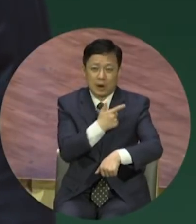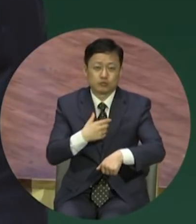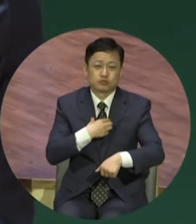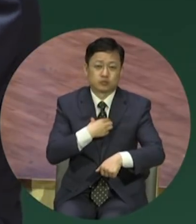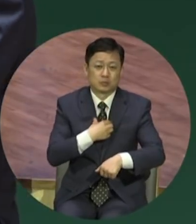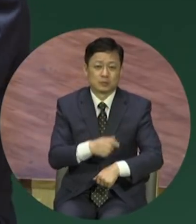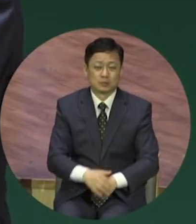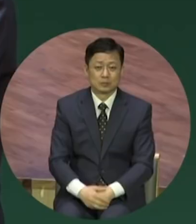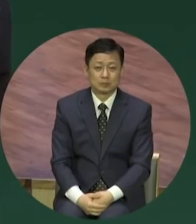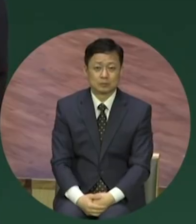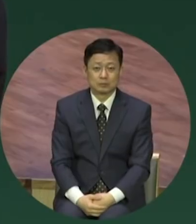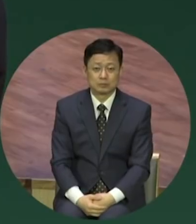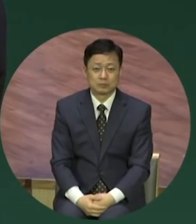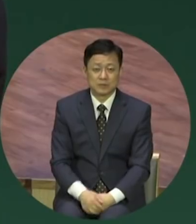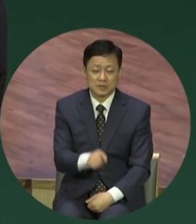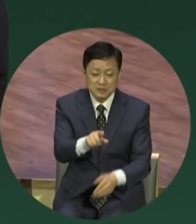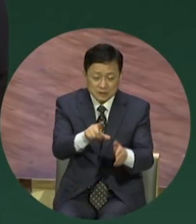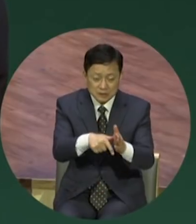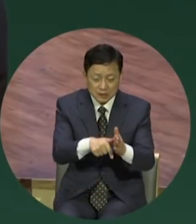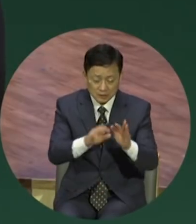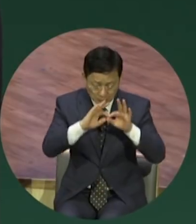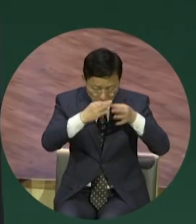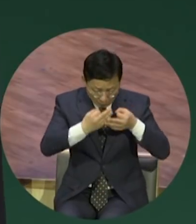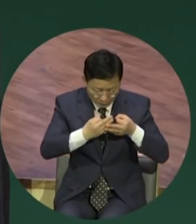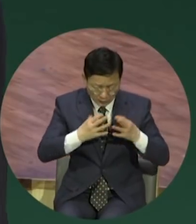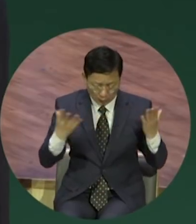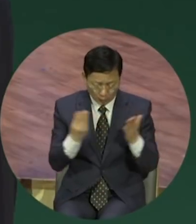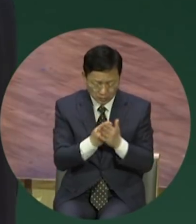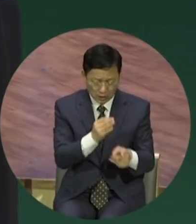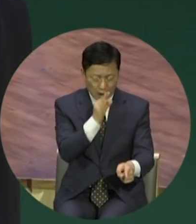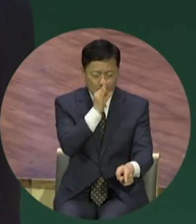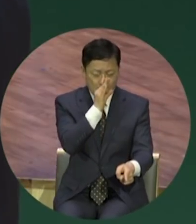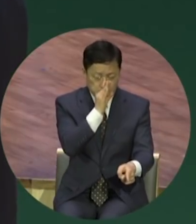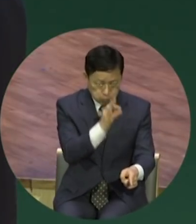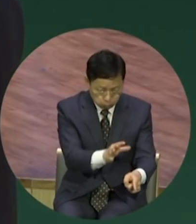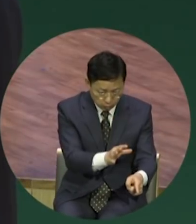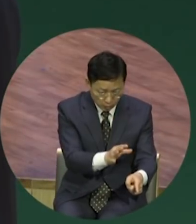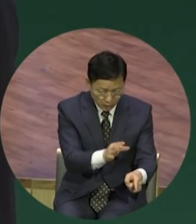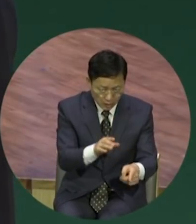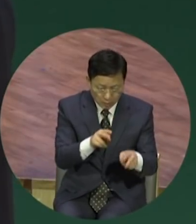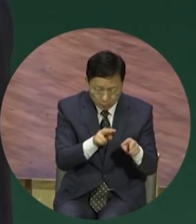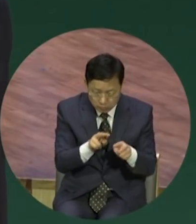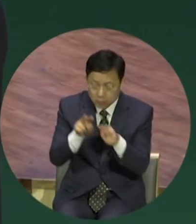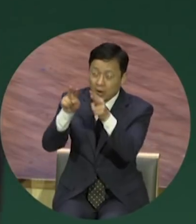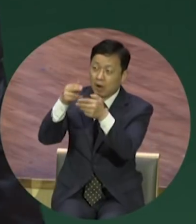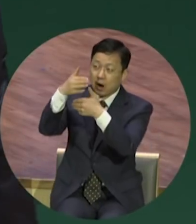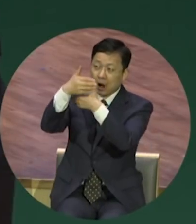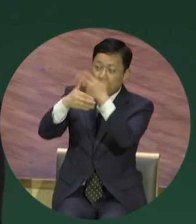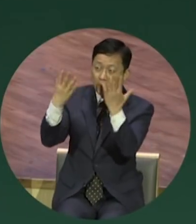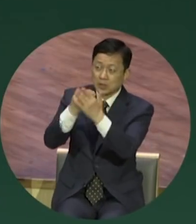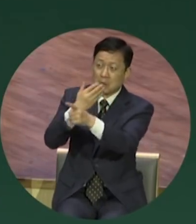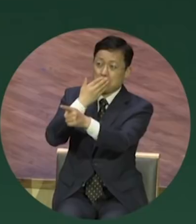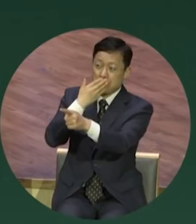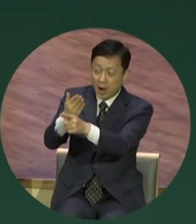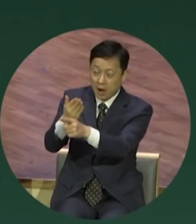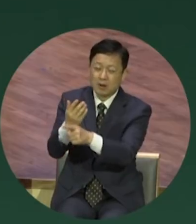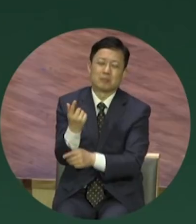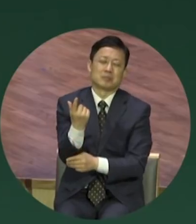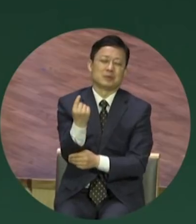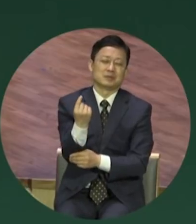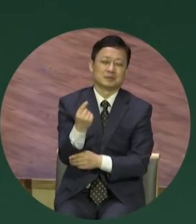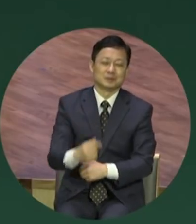to complain. 절대 가능합니다. But it was absolutely possible. 이걸 for them. 본 사람 말이에요. The people who were able to see that.